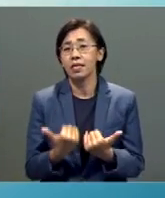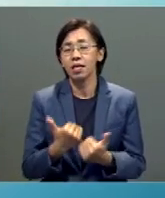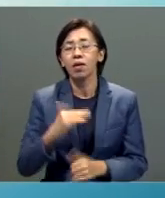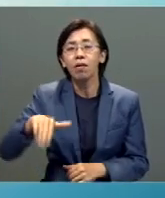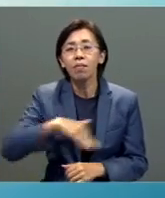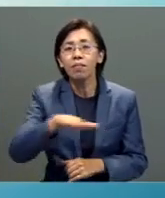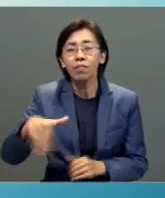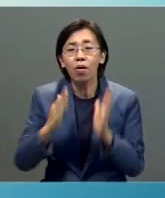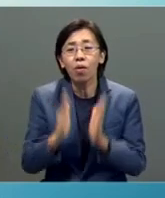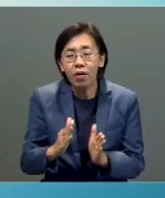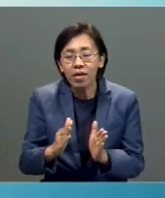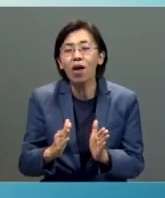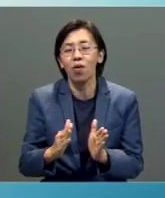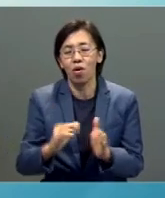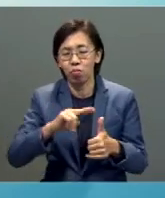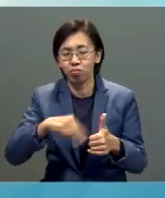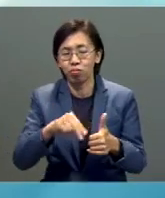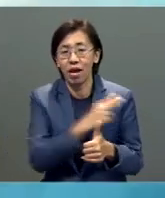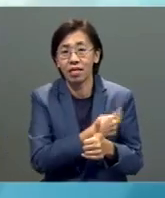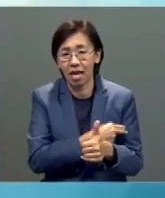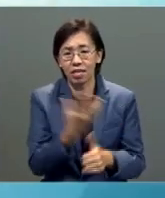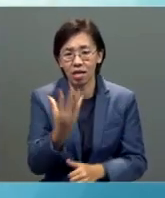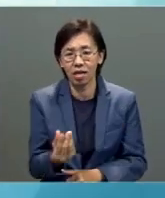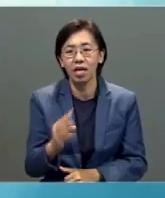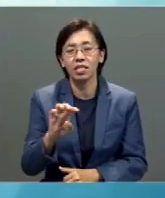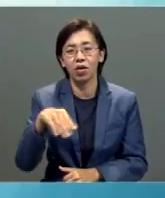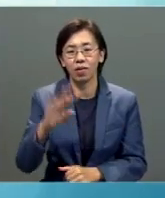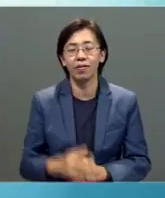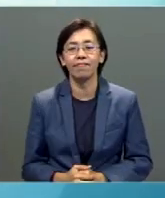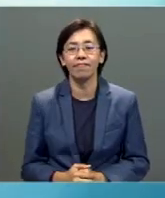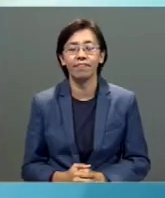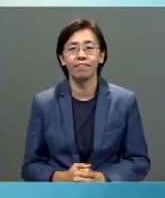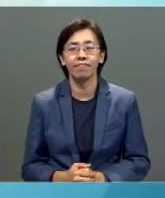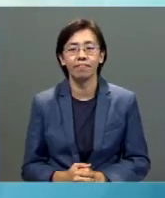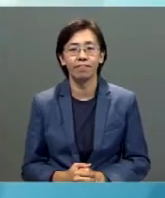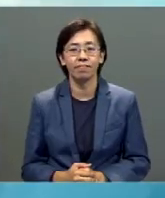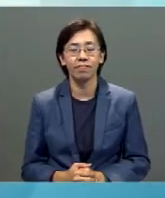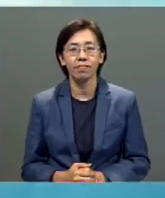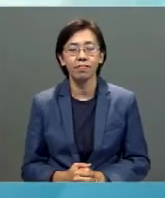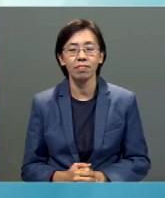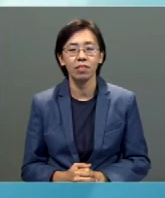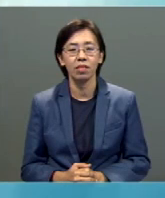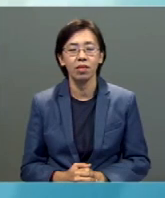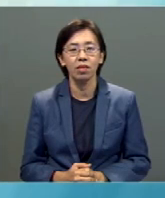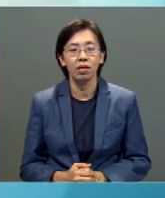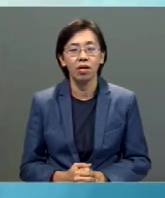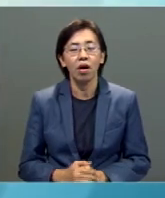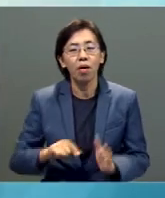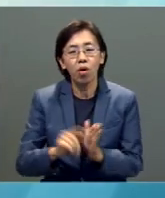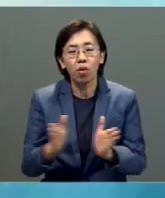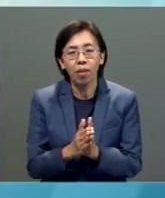ที่รับการรักษาตกลงไปเหลือแค่400กว่ารายเท่านั้นเองนะครับแล้วก็เป็นผู้ป่วยยืนยันสะสมทั้งห